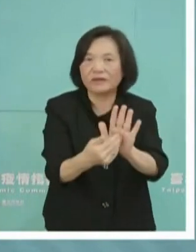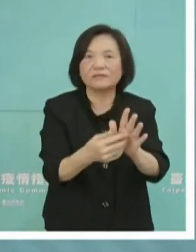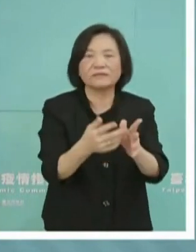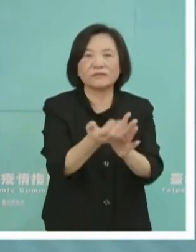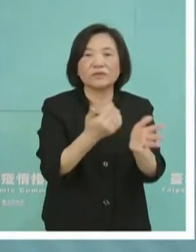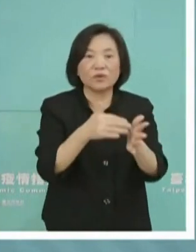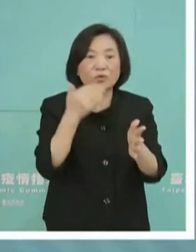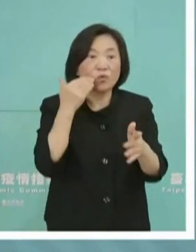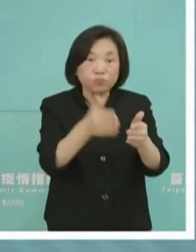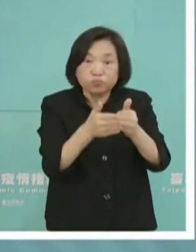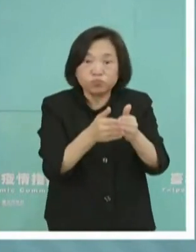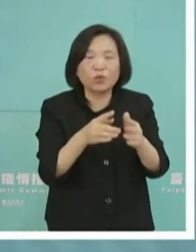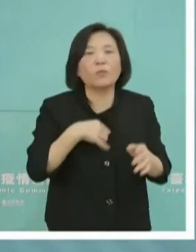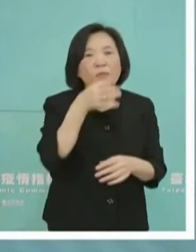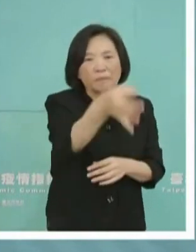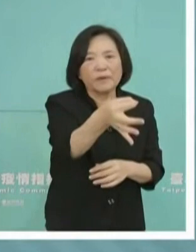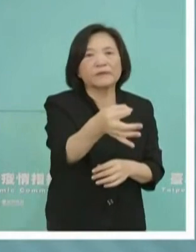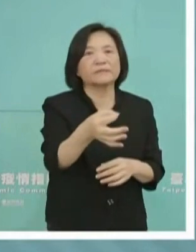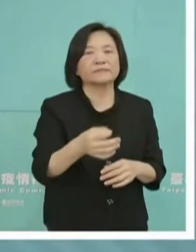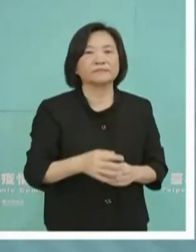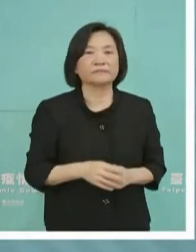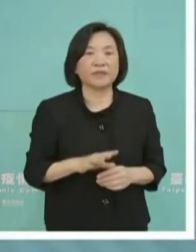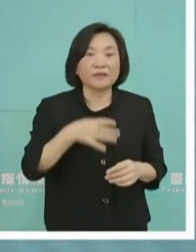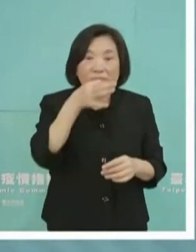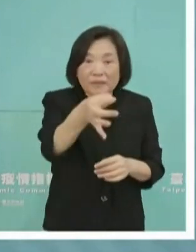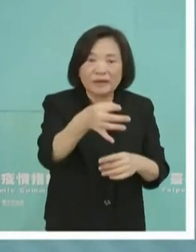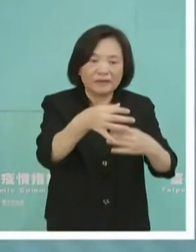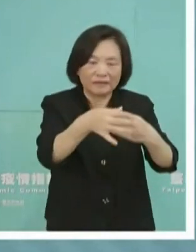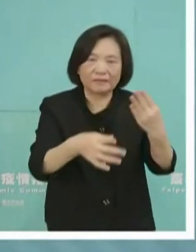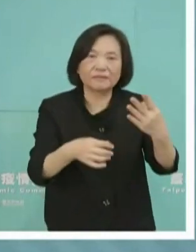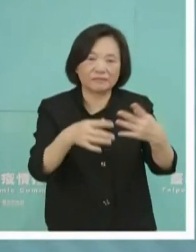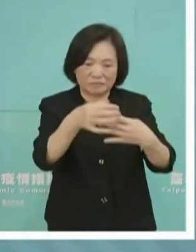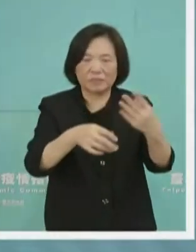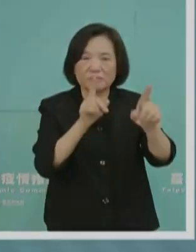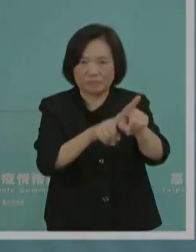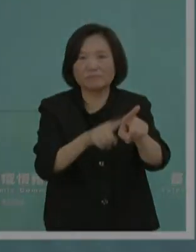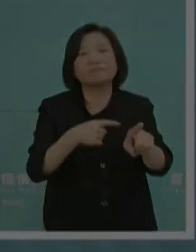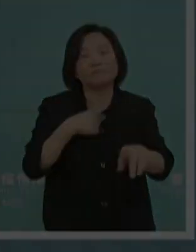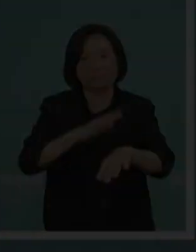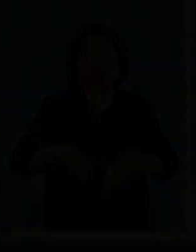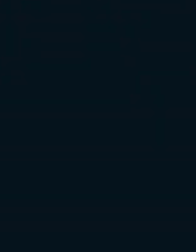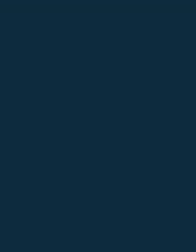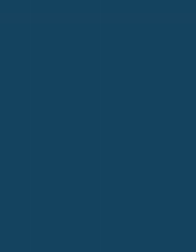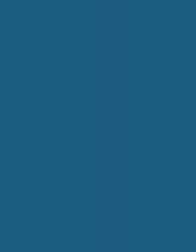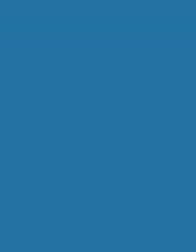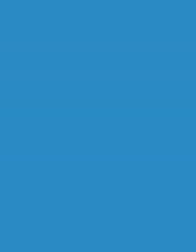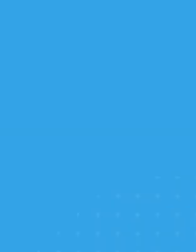有需要的时候我们会买，那我们还是会按照目前的明文的规定去办理。 好，